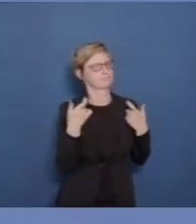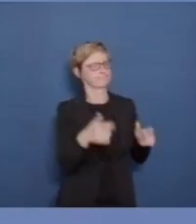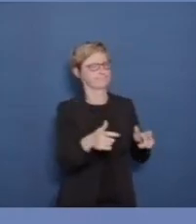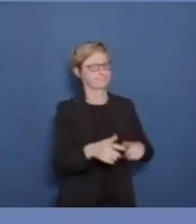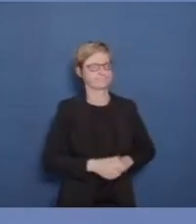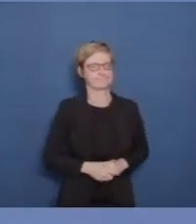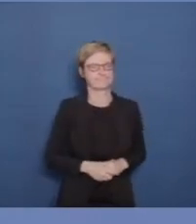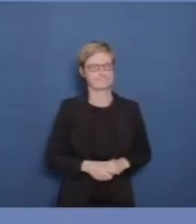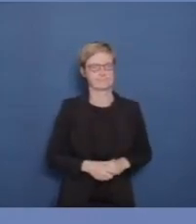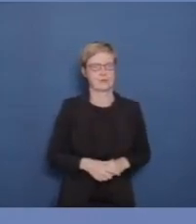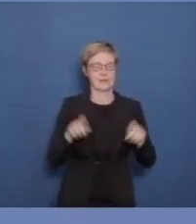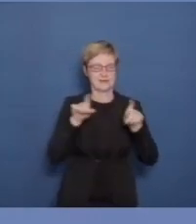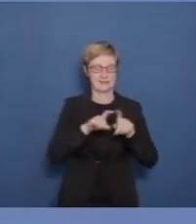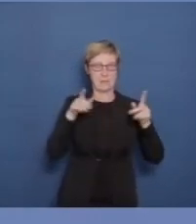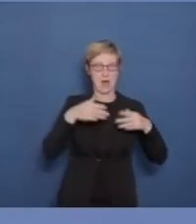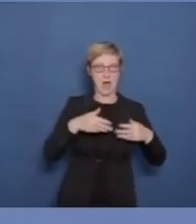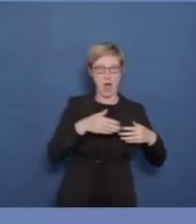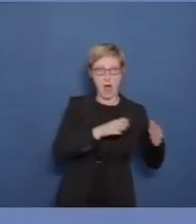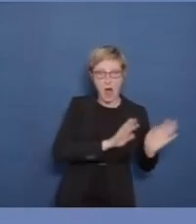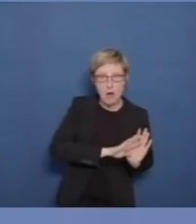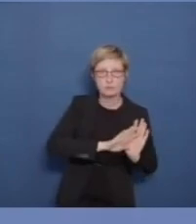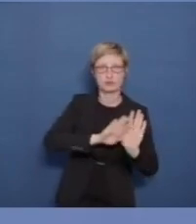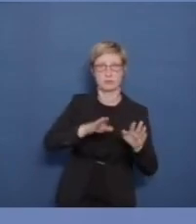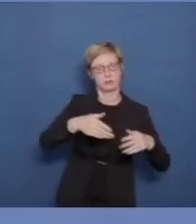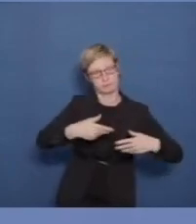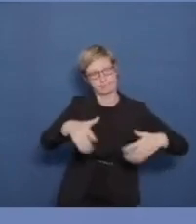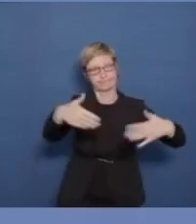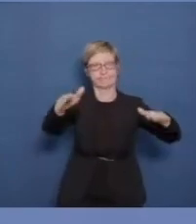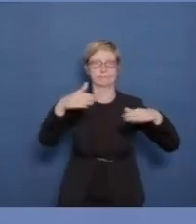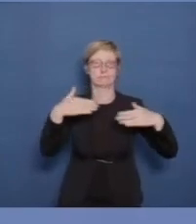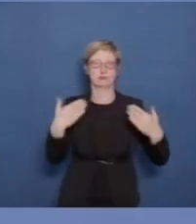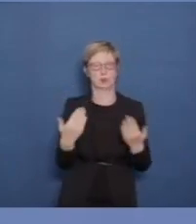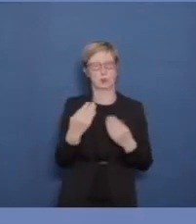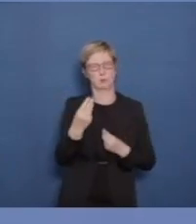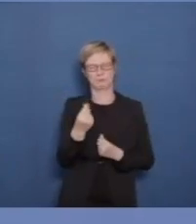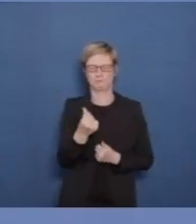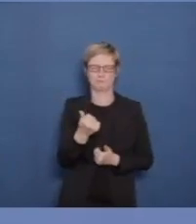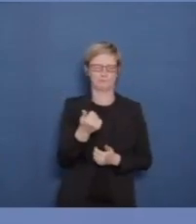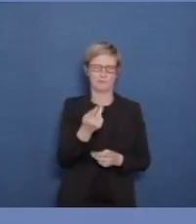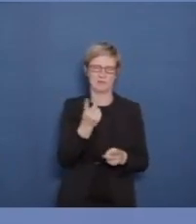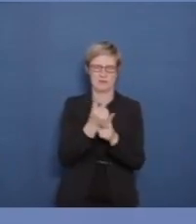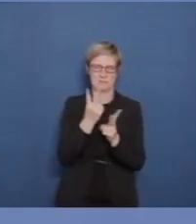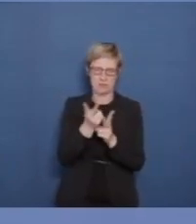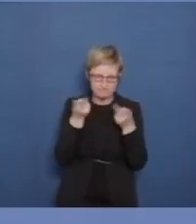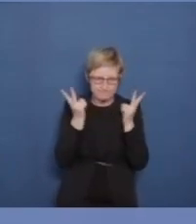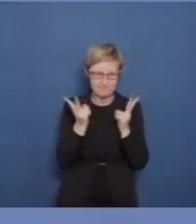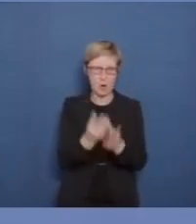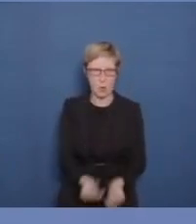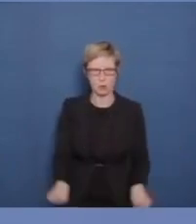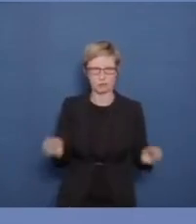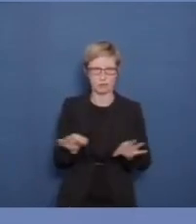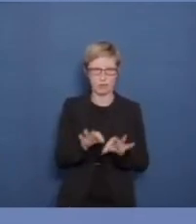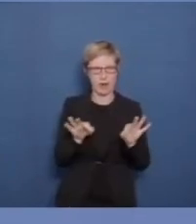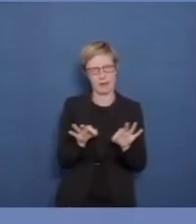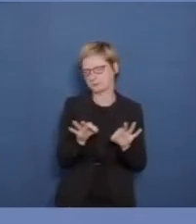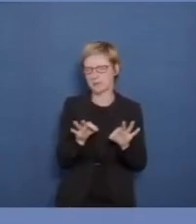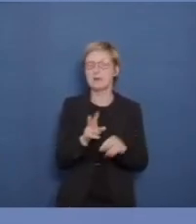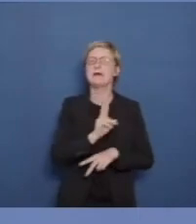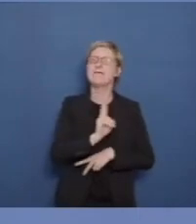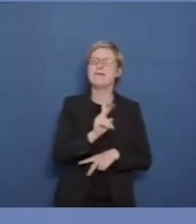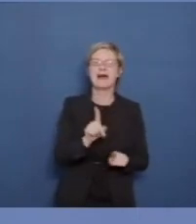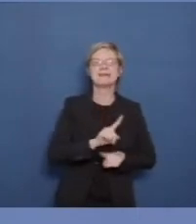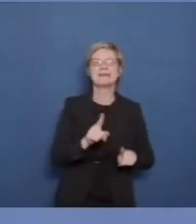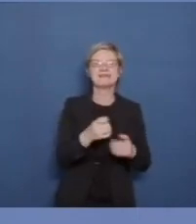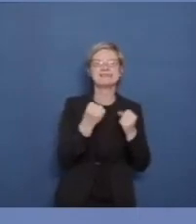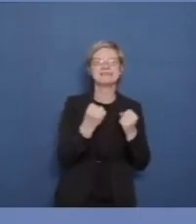Abschiebungen sind da wahrscheinlich nur bei einigen der Täter ein Mittel, über das man nachdenken kann, bei solchen, die einen eben ungesicherten Aufenthaltsstatus